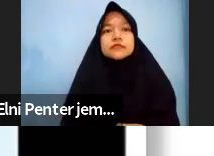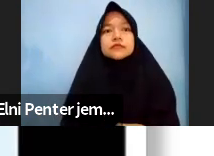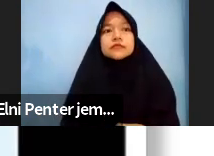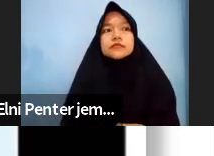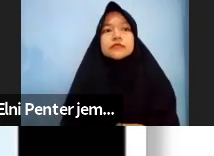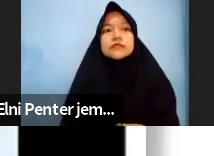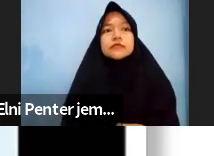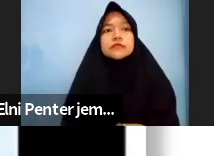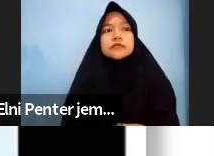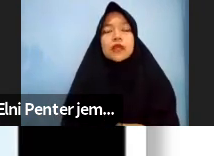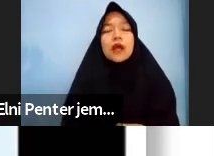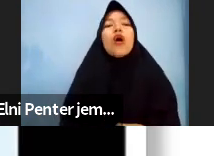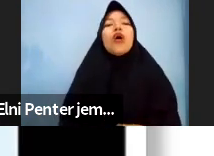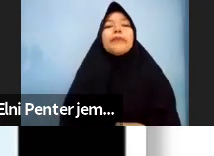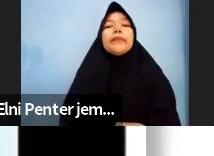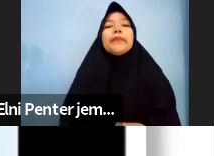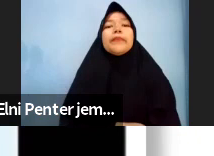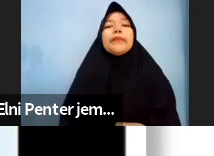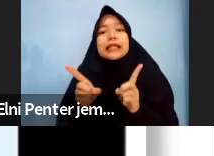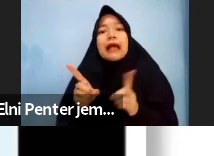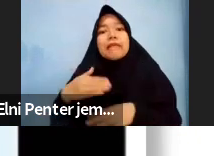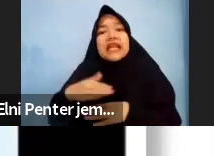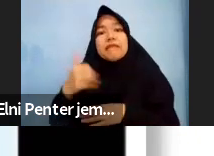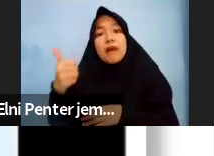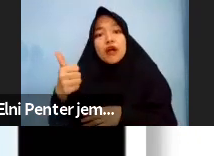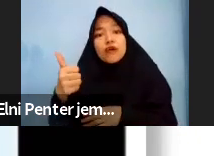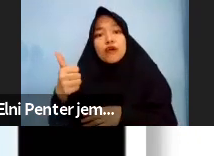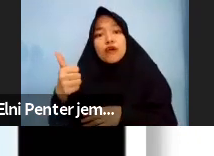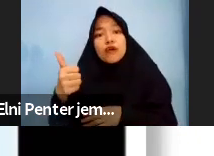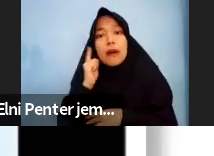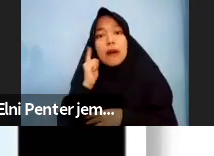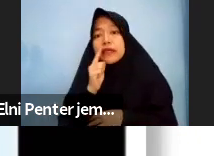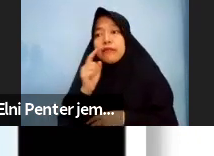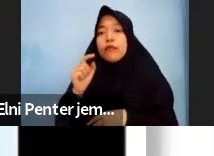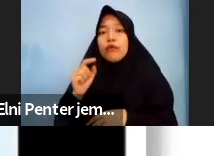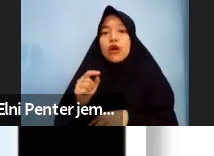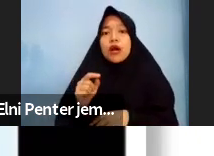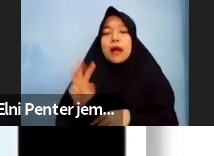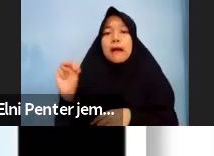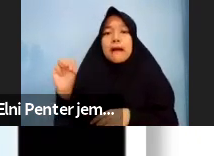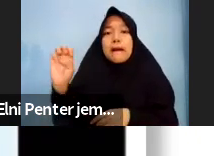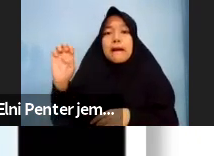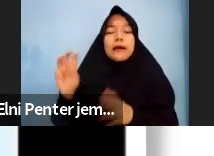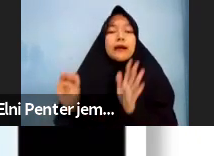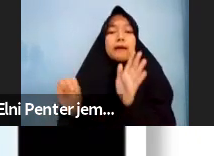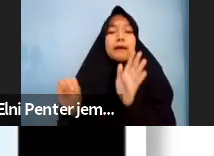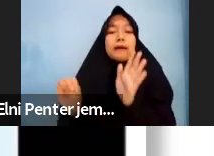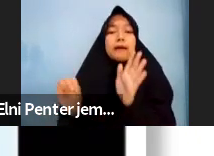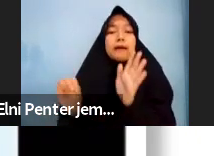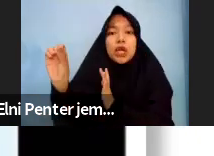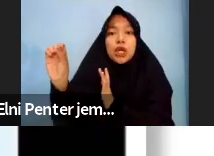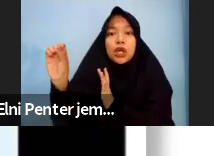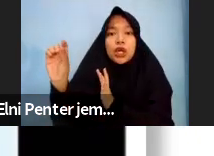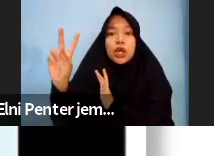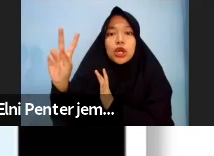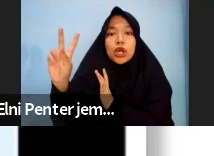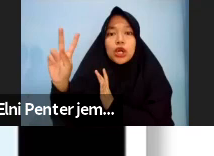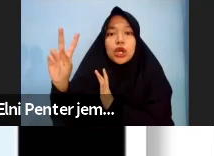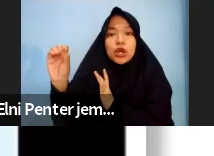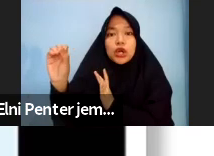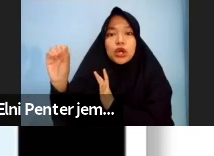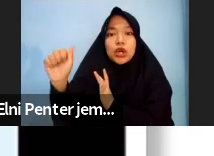laptop aja tapi handphone ini bisa Bapak Ibu berbagi ke para orang tua juga Jadi kalau misalkan